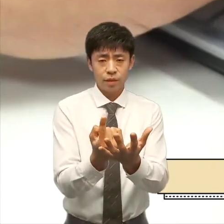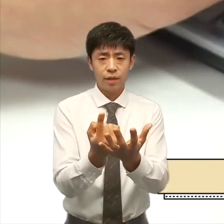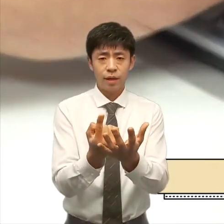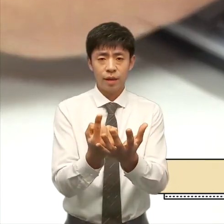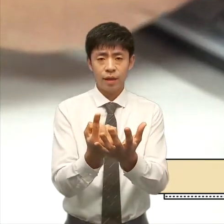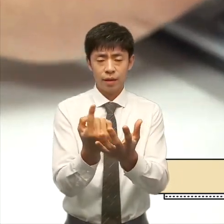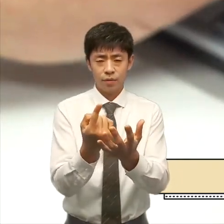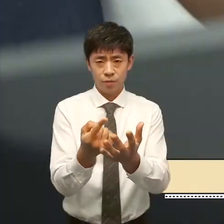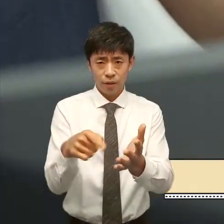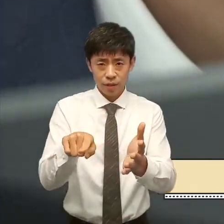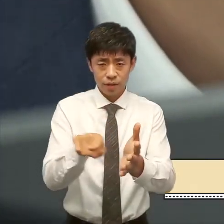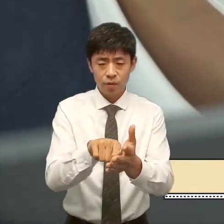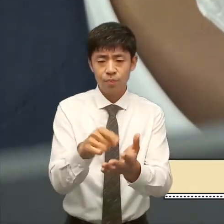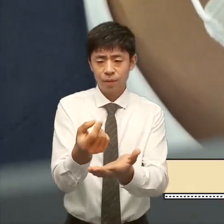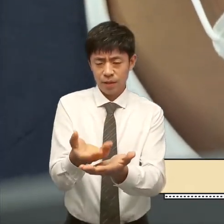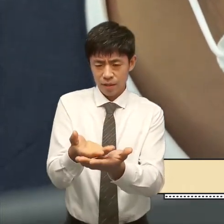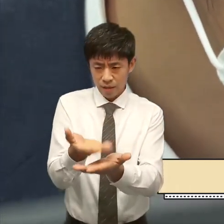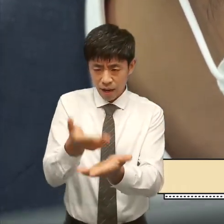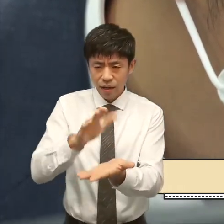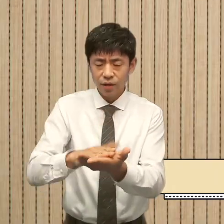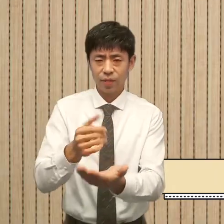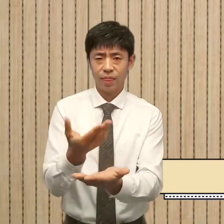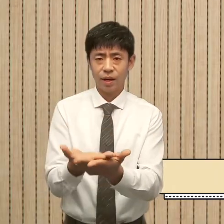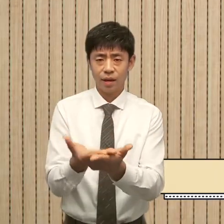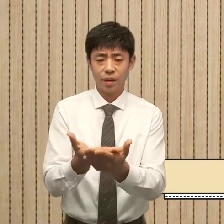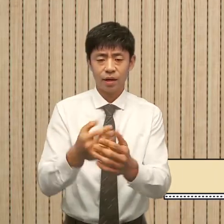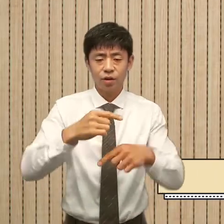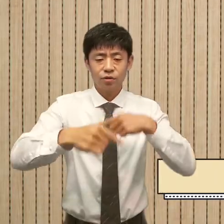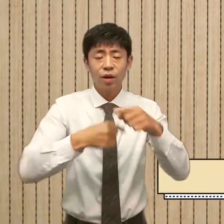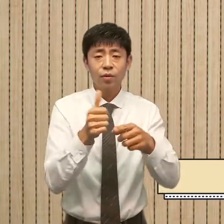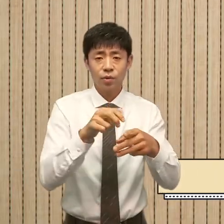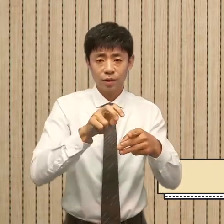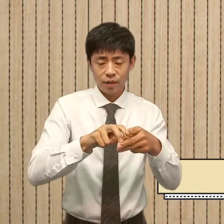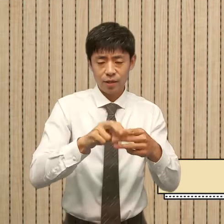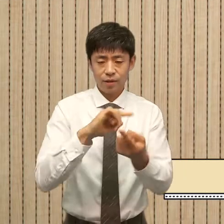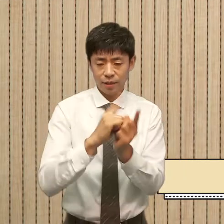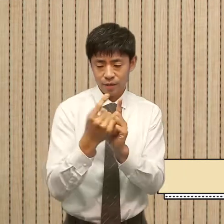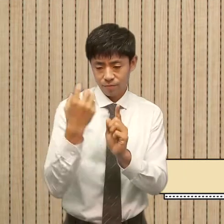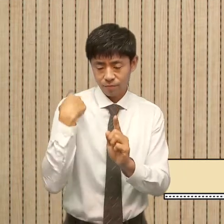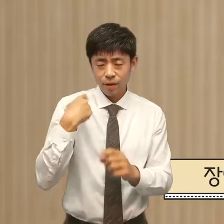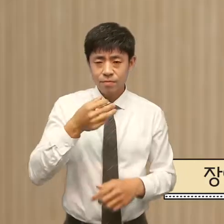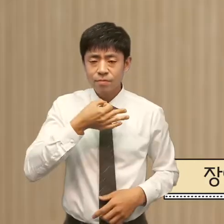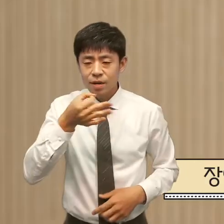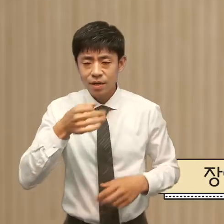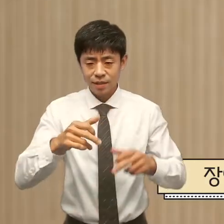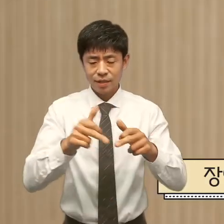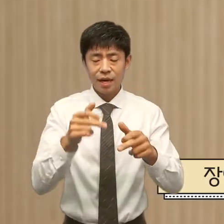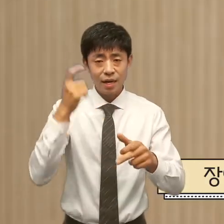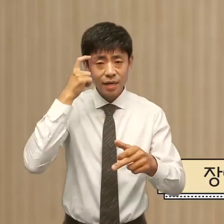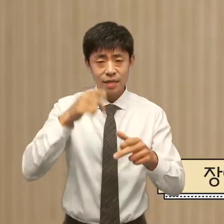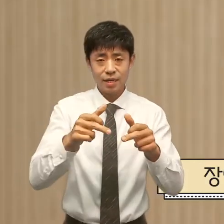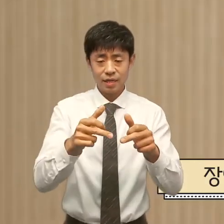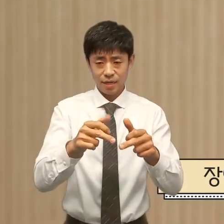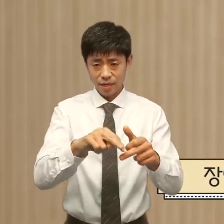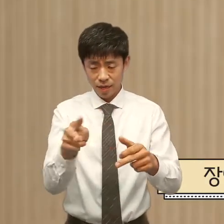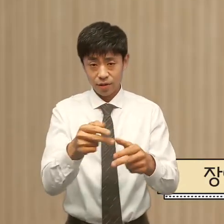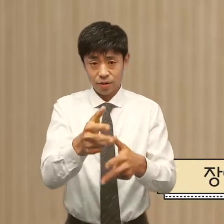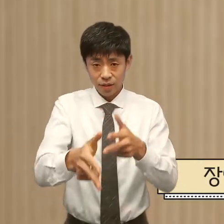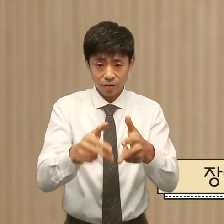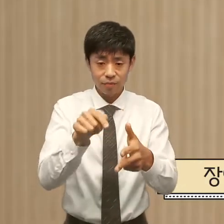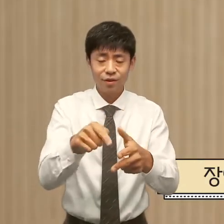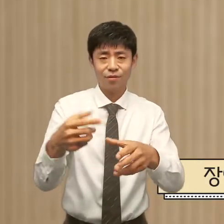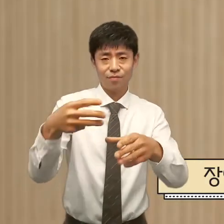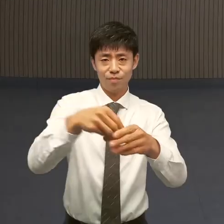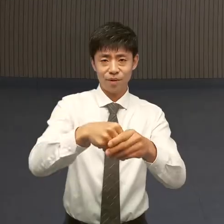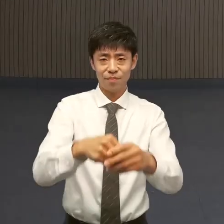접근 가능하게끔 좀 개선을 요청하는 일, 저희 기관이 목소리를 내서 장애인식 개선 사업에 해당된다고 볼